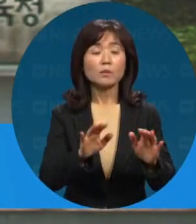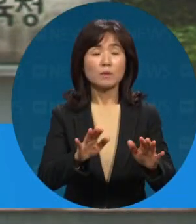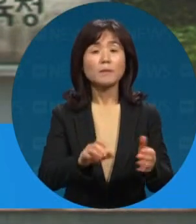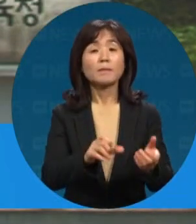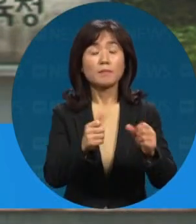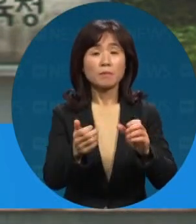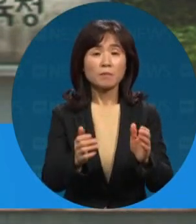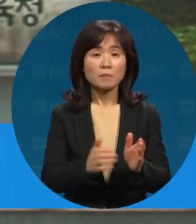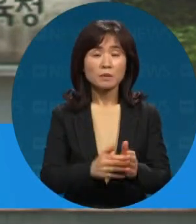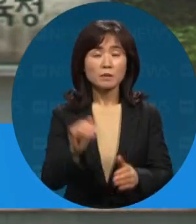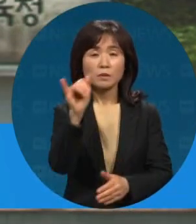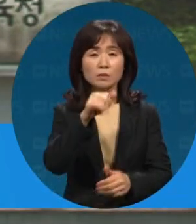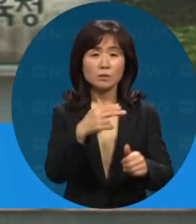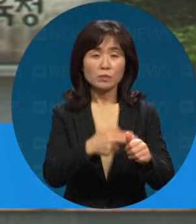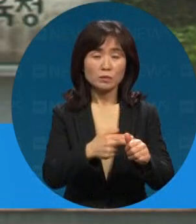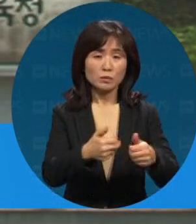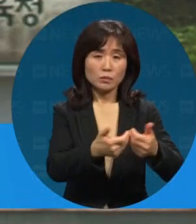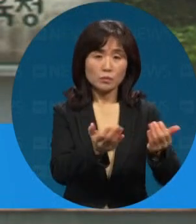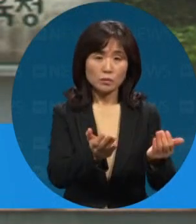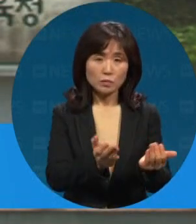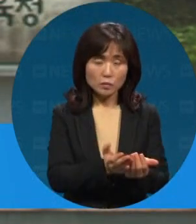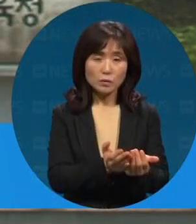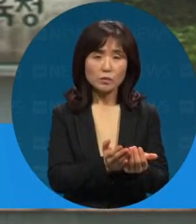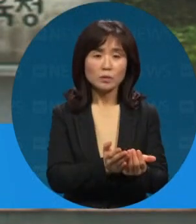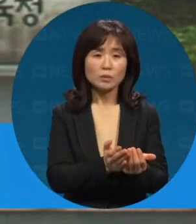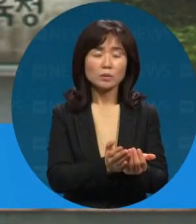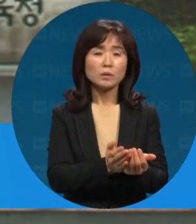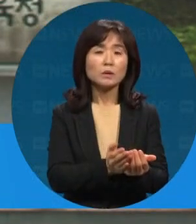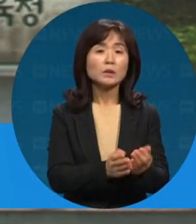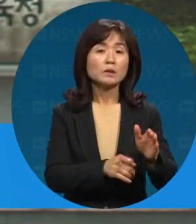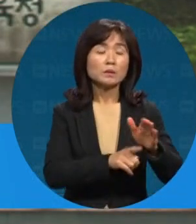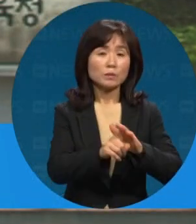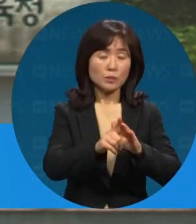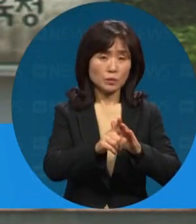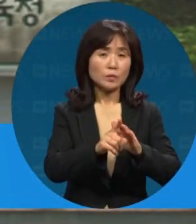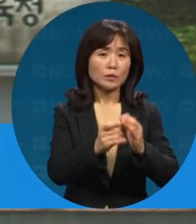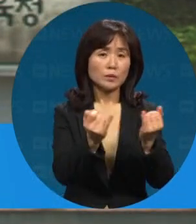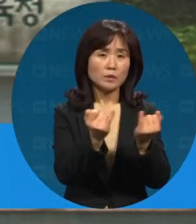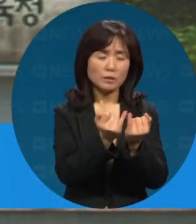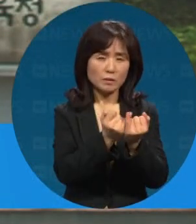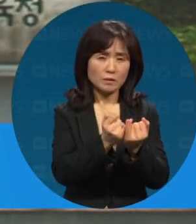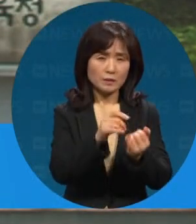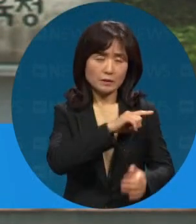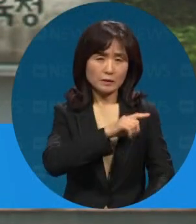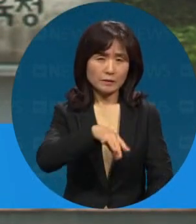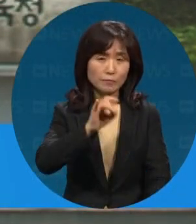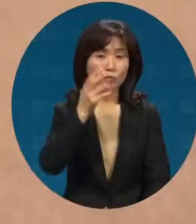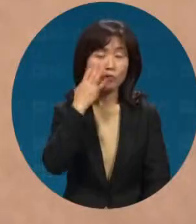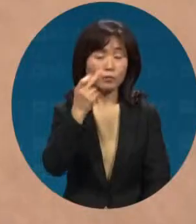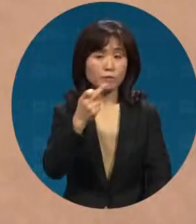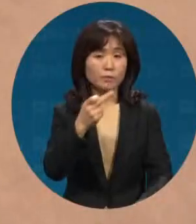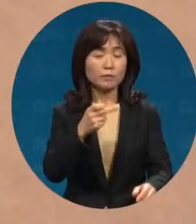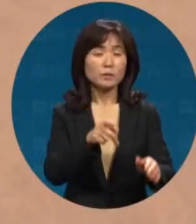울산지부장 출신으로 울산 최초의 여성 진보 교육감이기도 했습니다 서연아 기자입니다